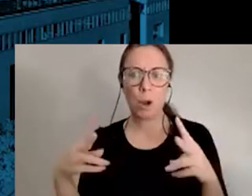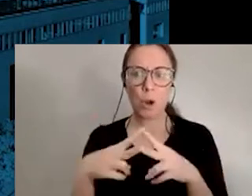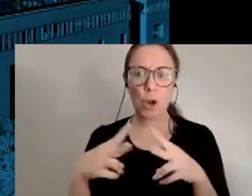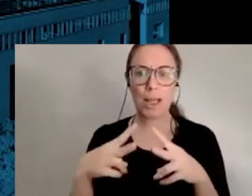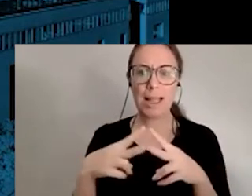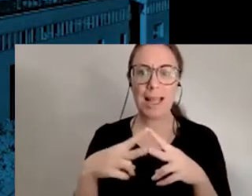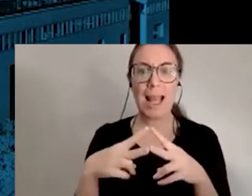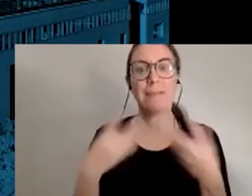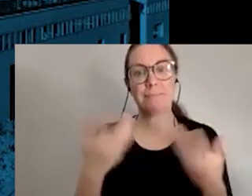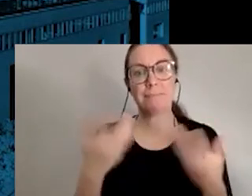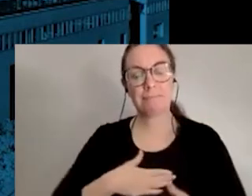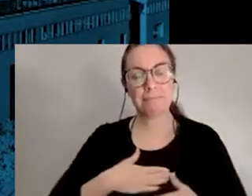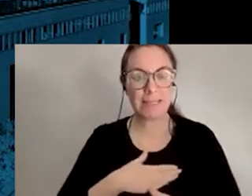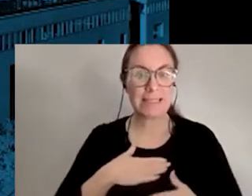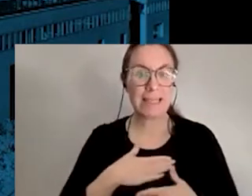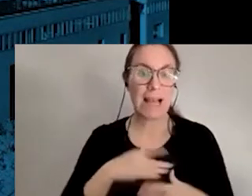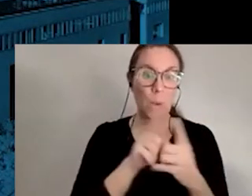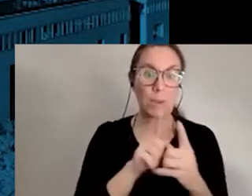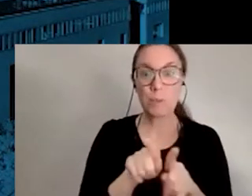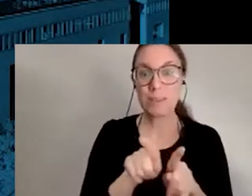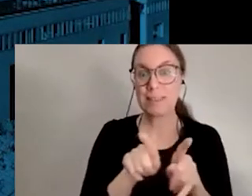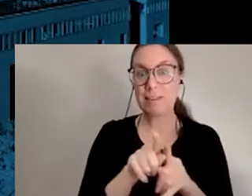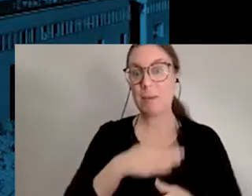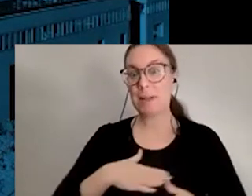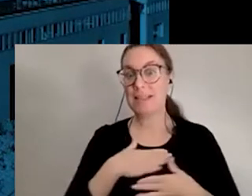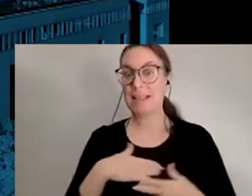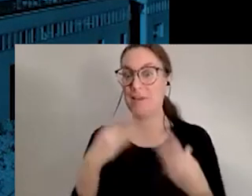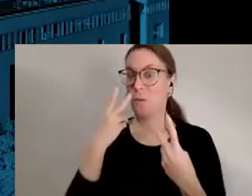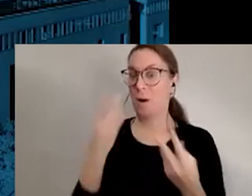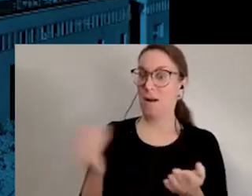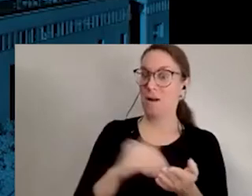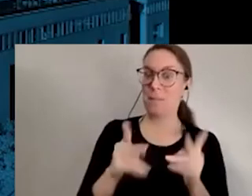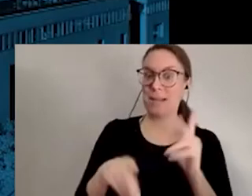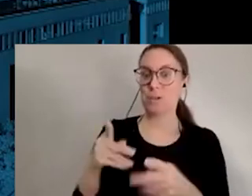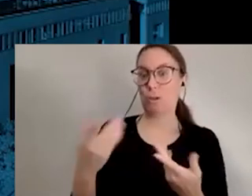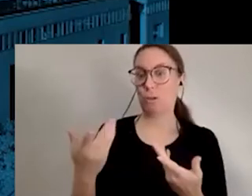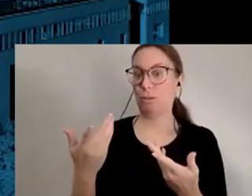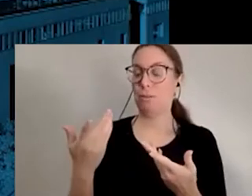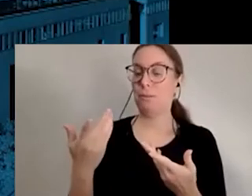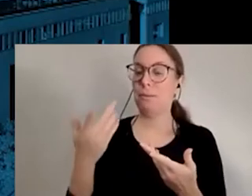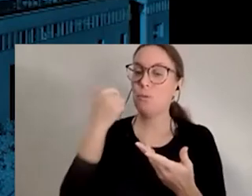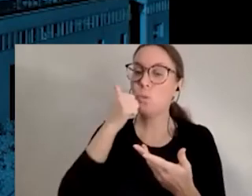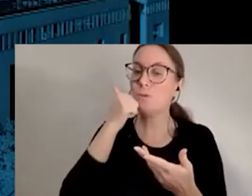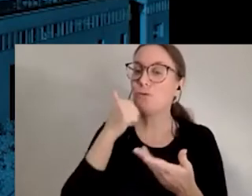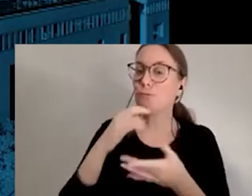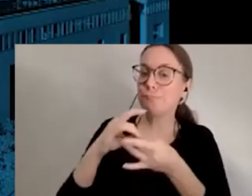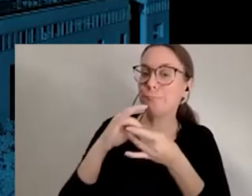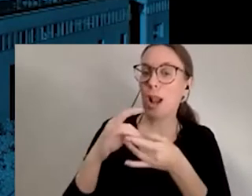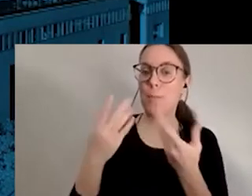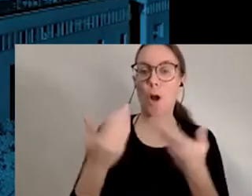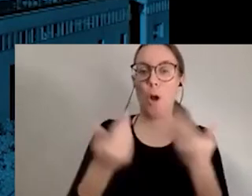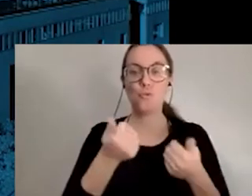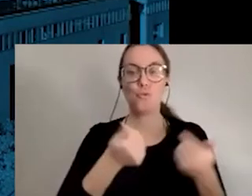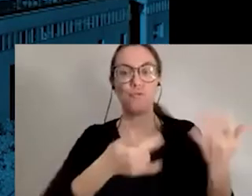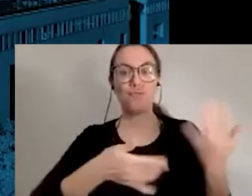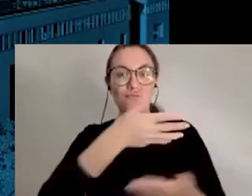plaisir de revoir des personnes que je croise quotidiennement ou avec qui je collabore régulièrement.